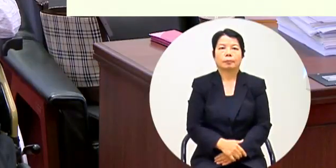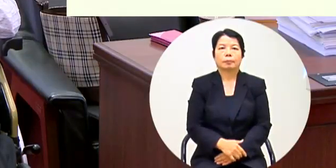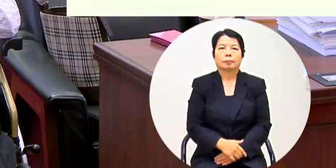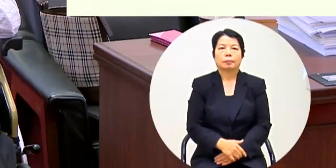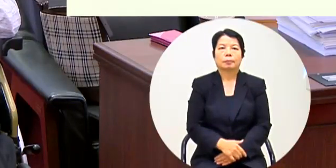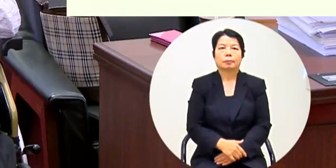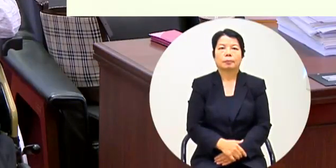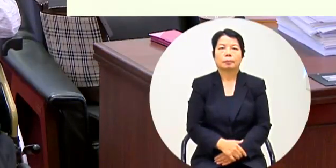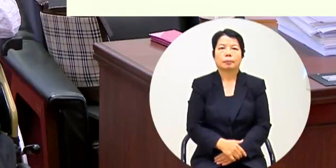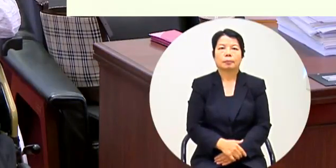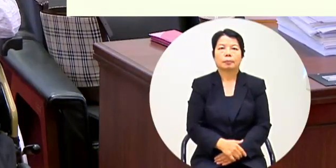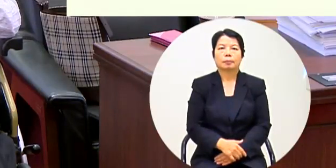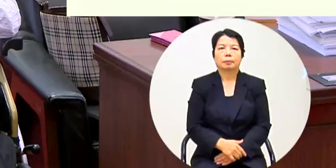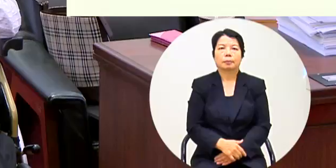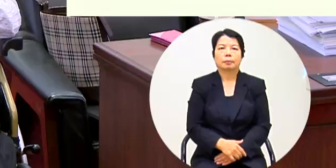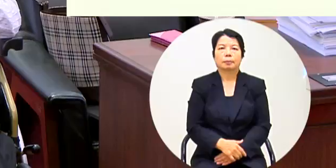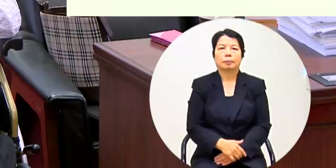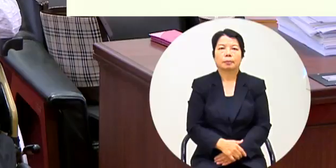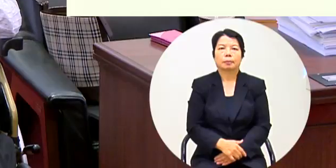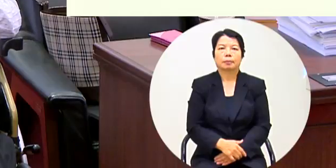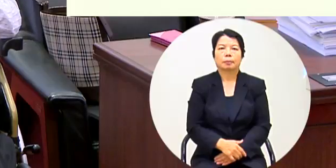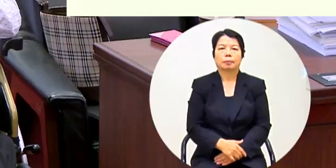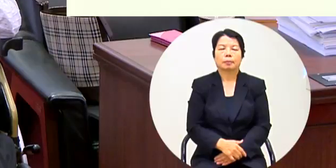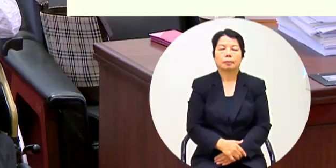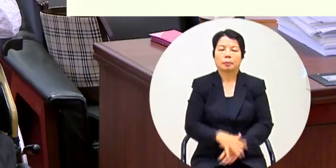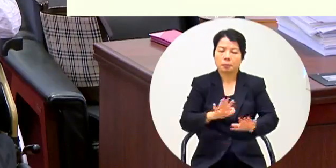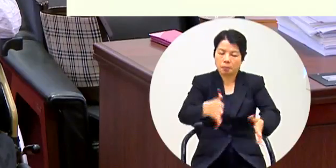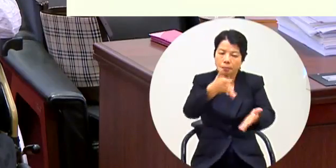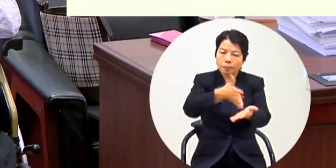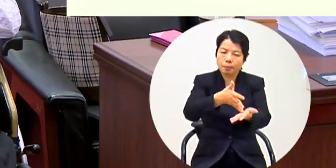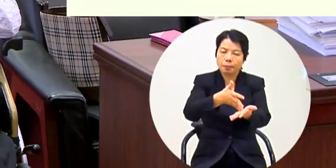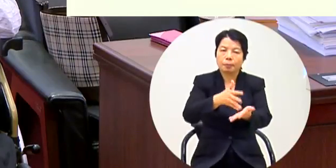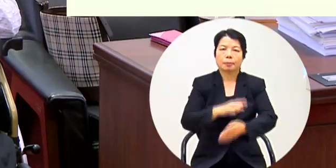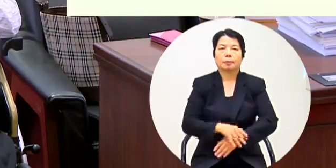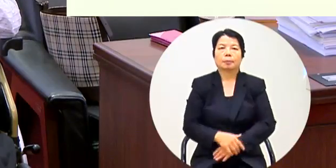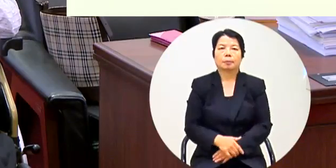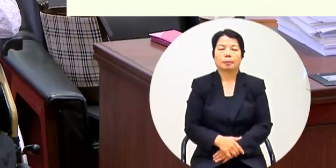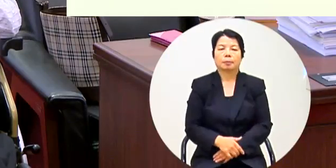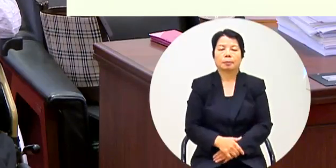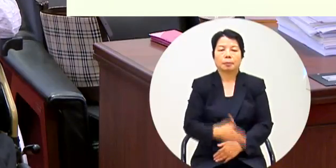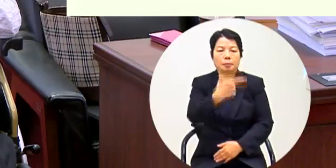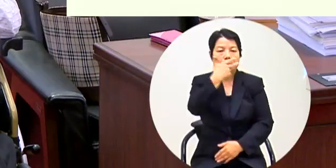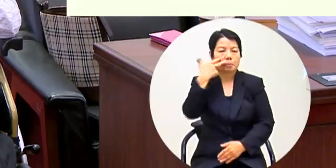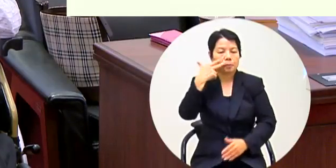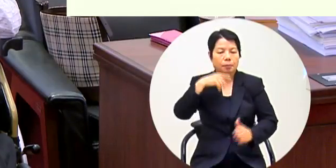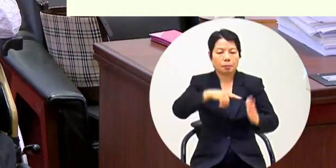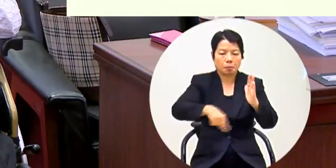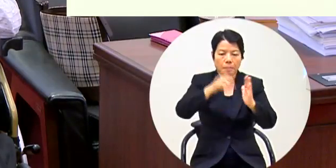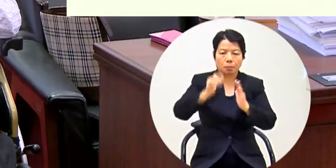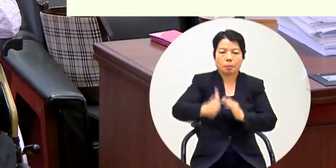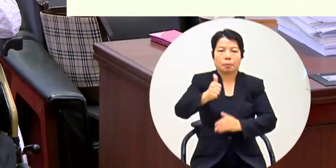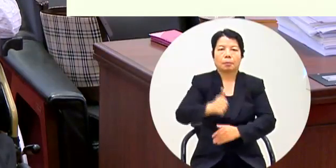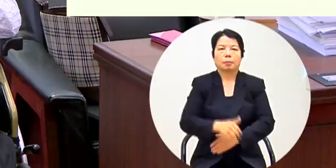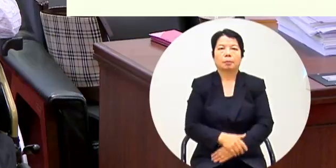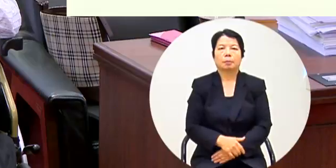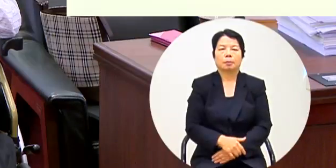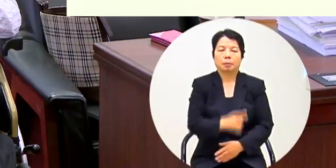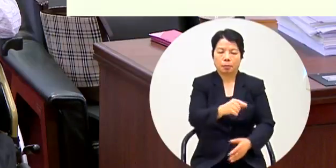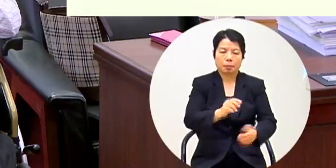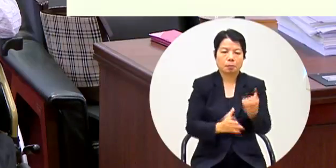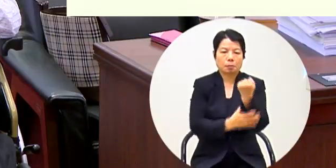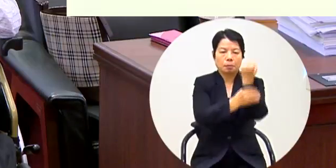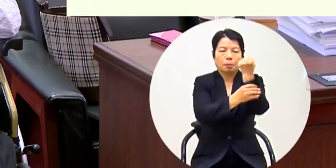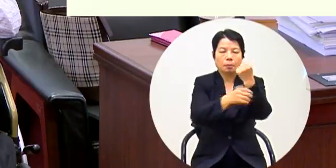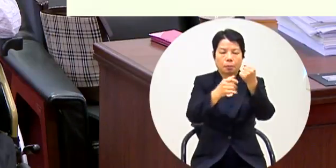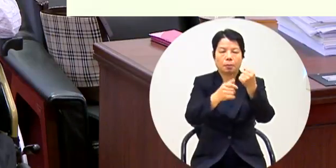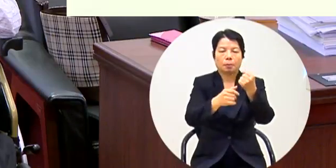所以我今天特别提到说，赖奎啊，赖清德院长哈，支持地方严厉的措施这一点哈，